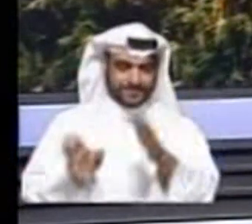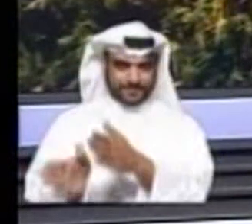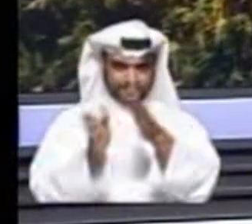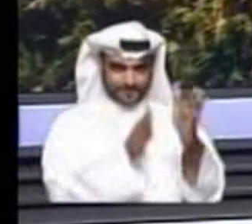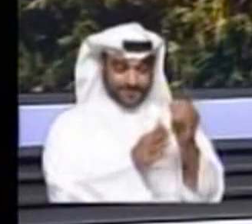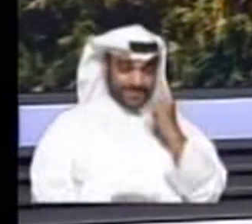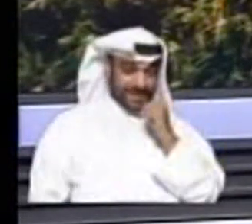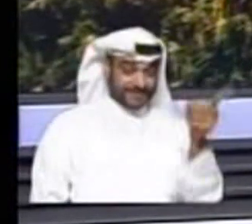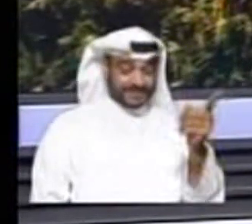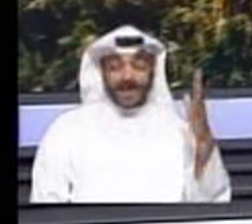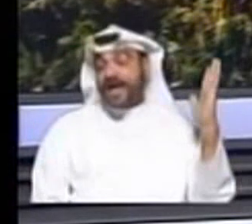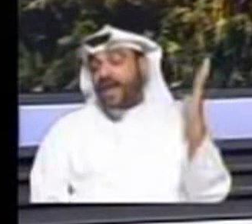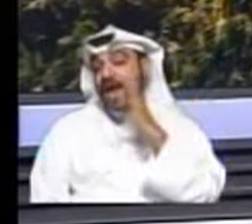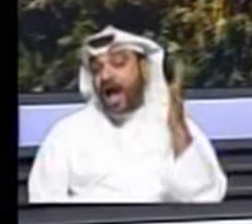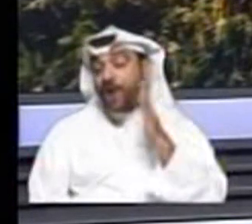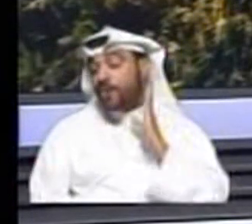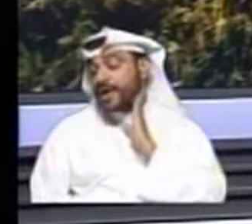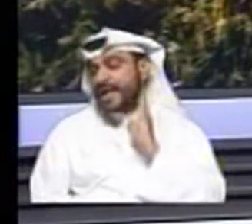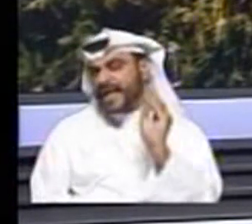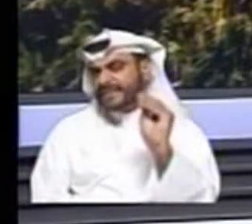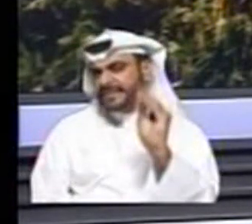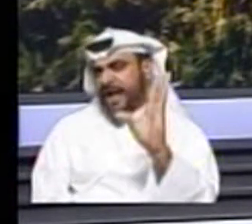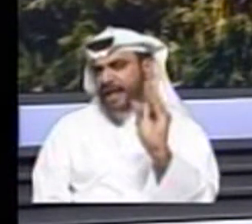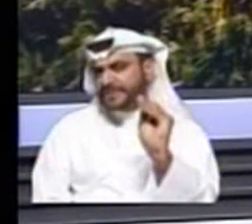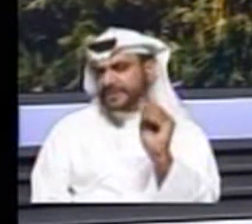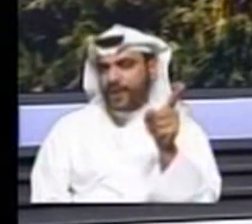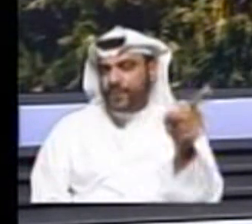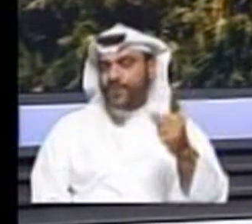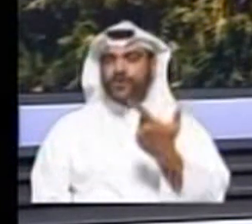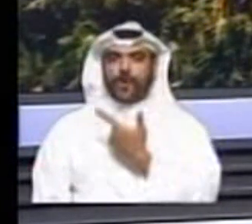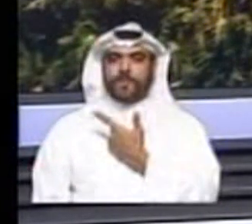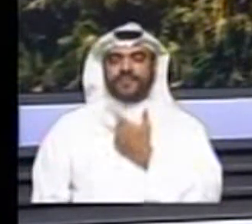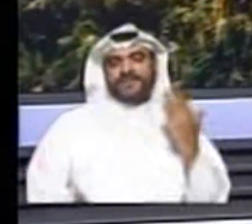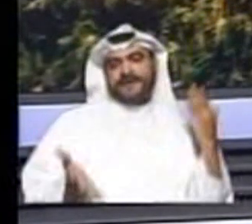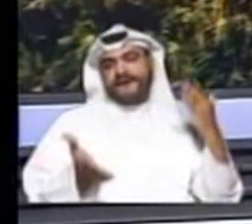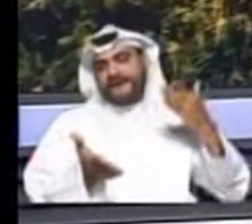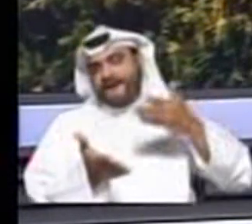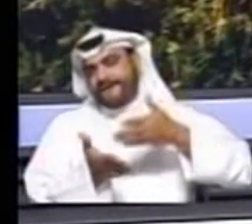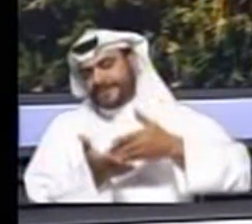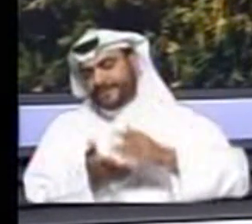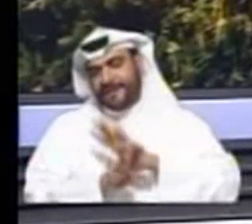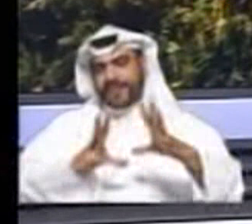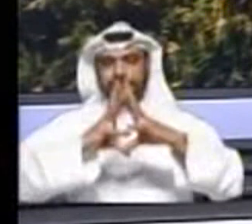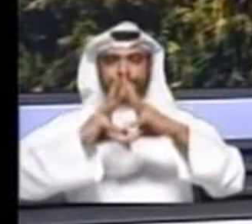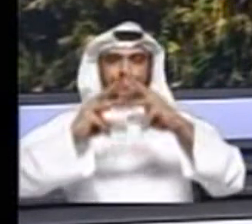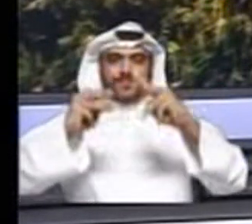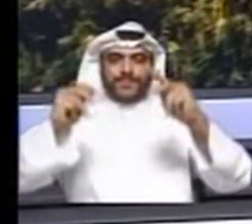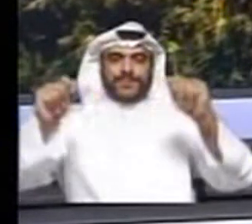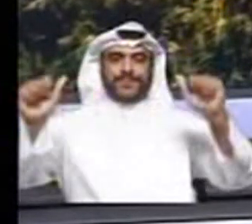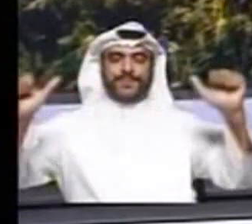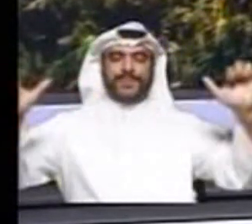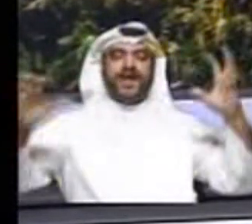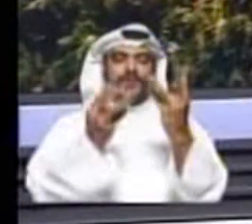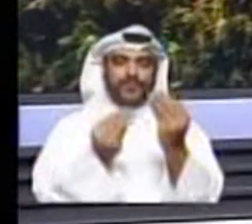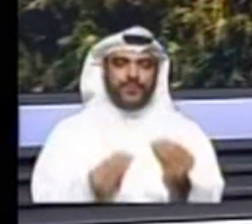يستمر معنا الهواء الكوس حتى منتصف يوم الثلاثاء، ومن بعدها راح تبدي تتحول تدريجيا الرياح إلى رياح شمالية غربية، وراح تقل السحب